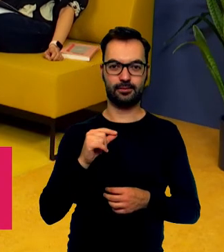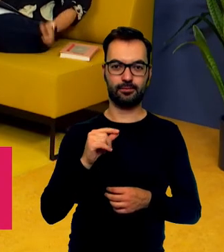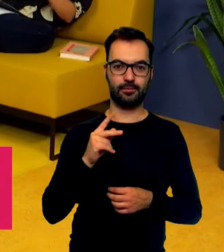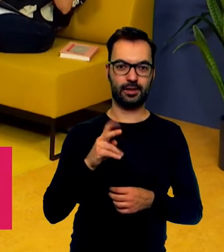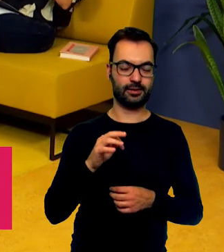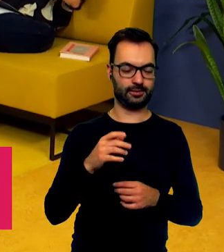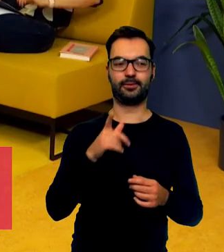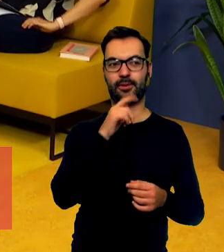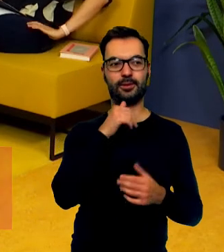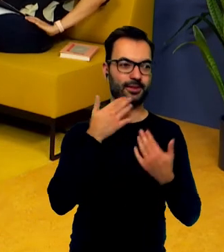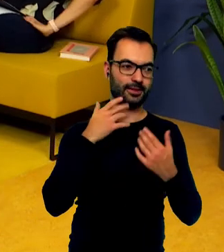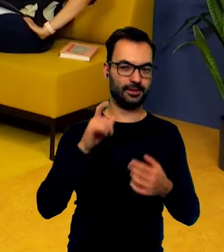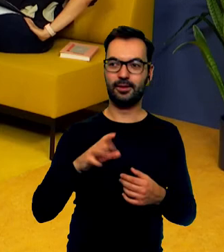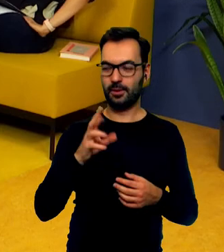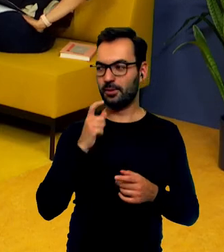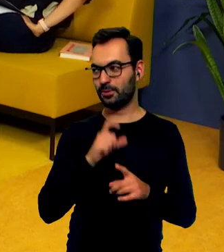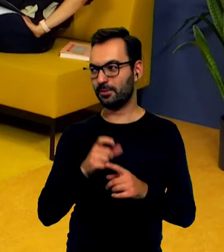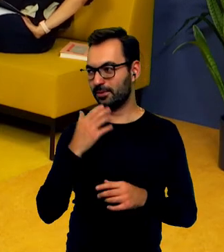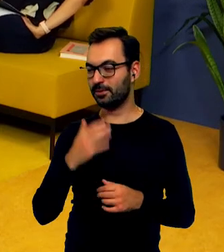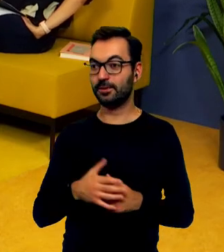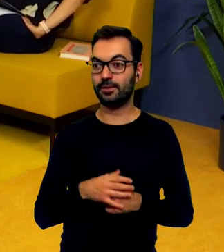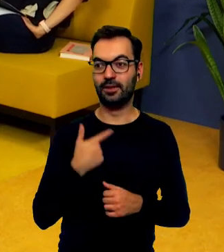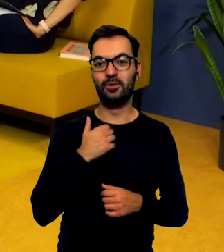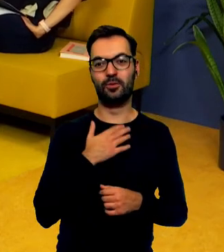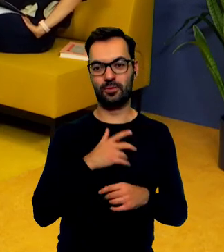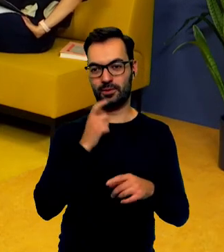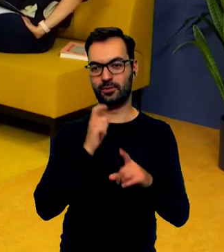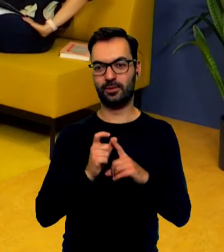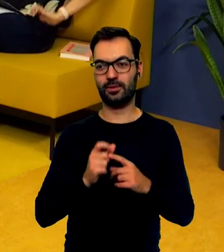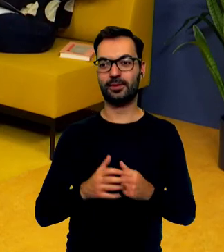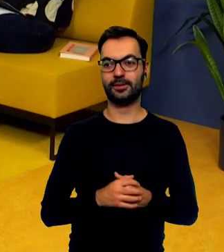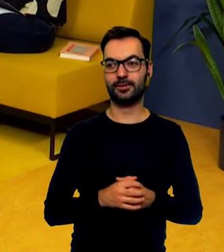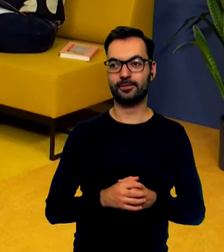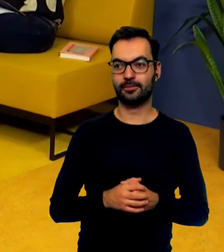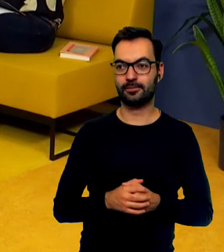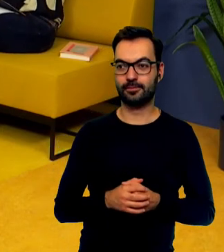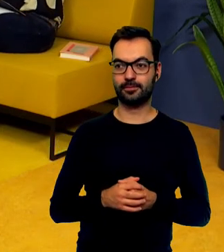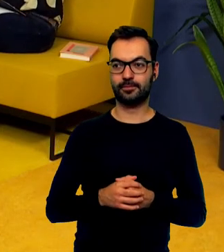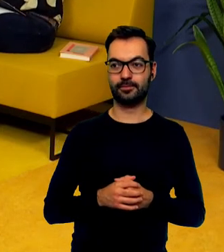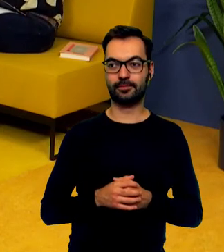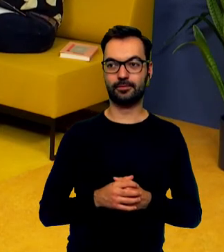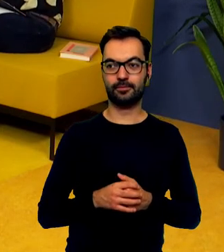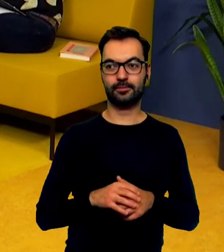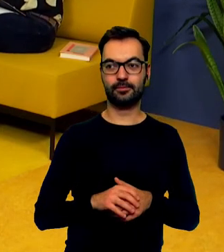despekt, Tomek. No, to tylko słowo, dzięki tak, Tobie. Ja bardzo lubię to słowo.